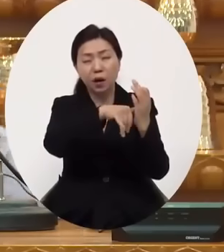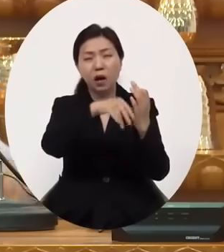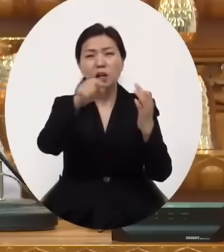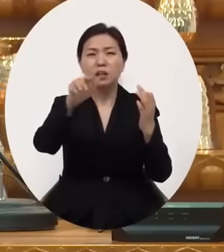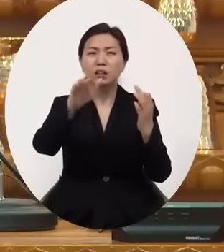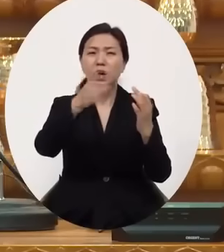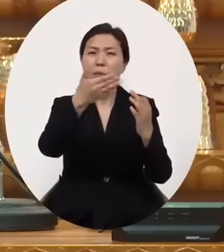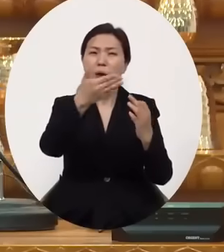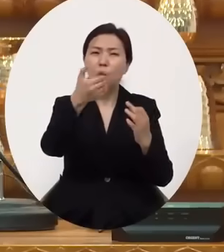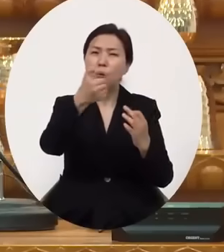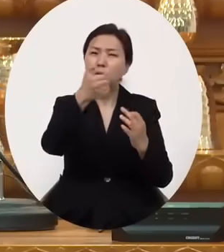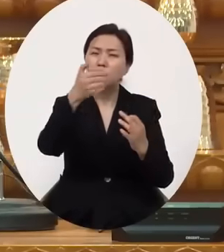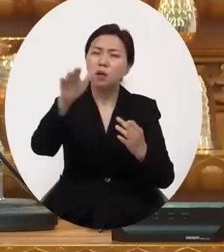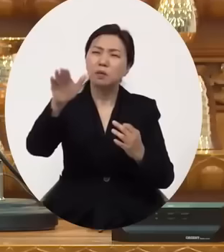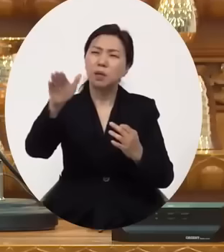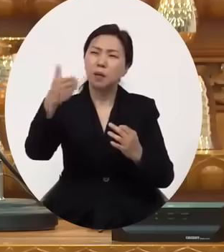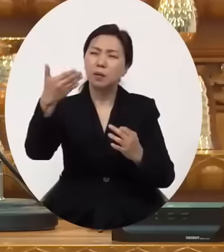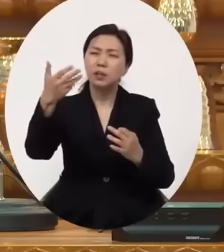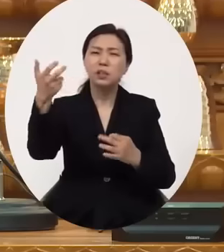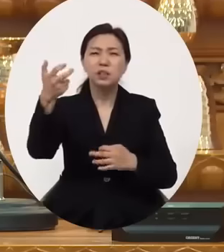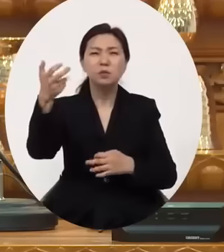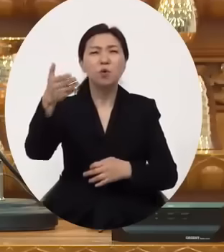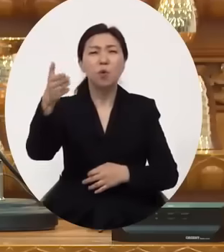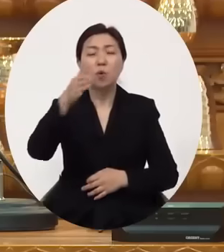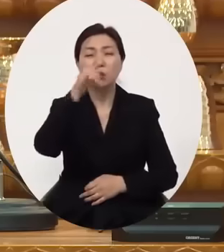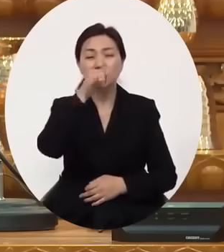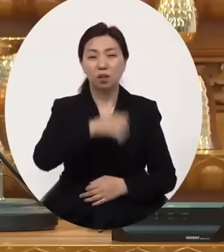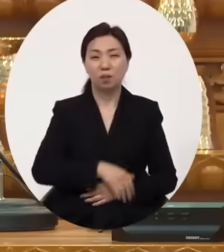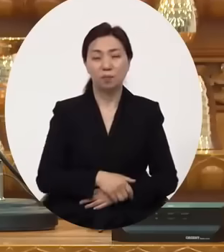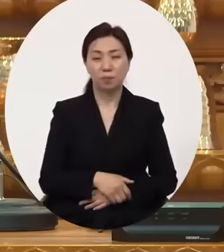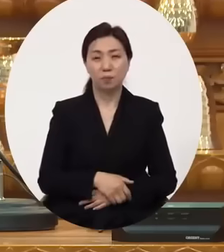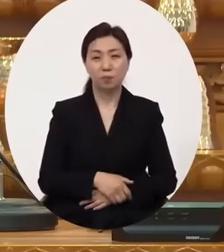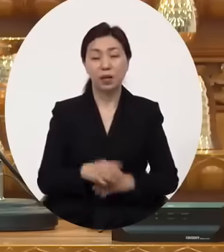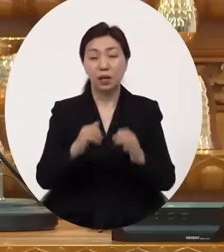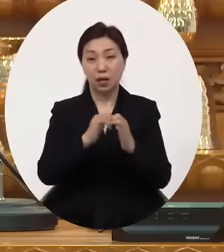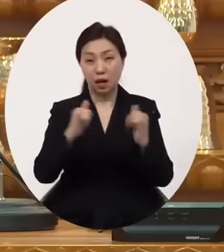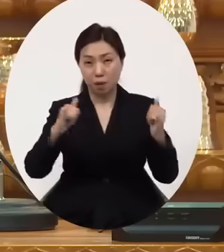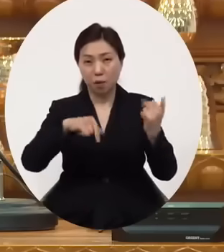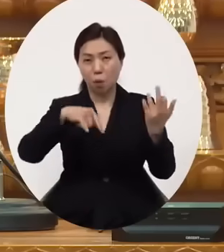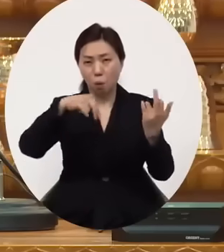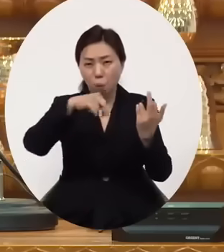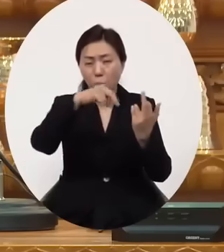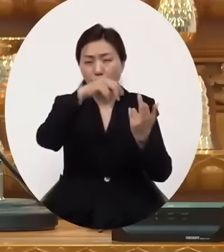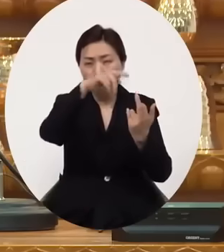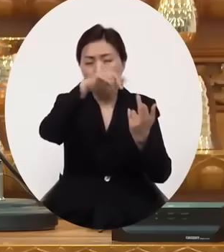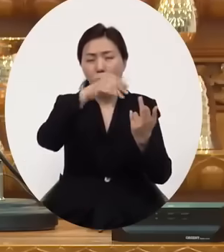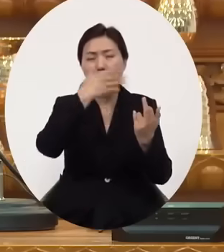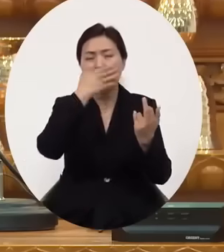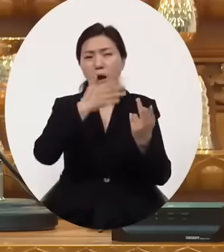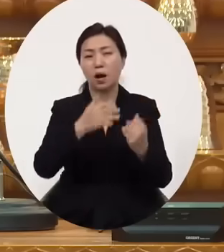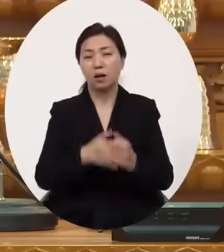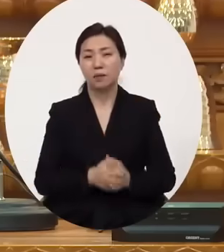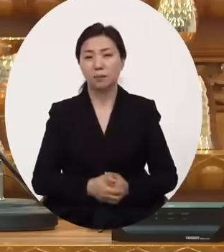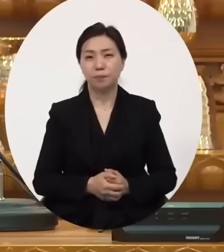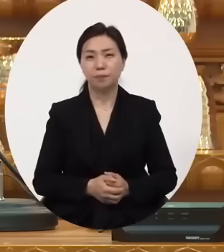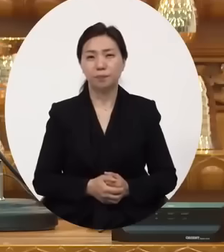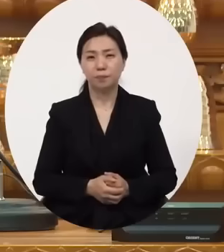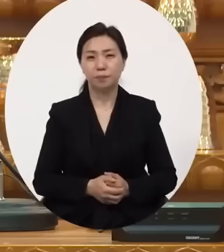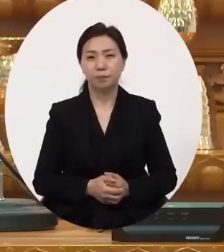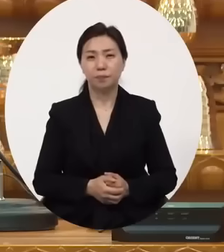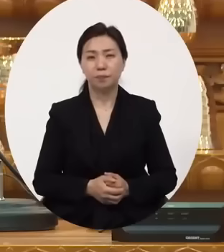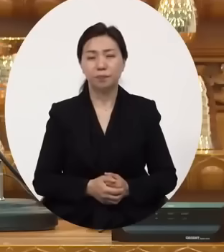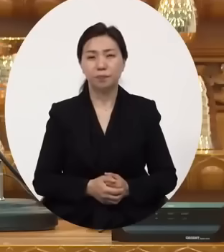밑에 해발이 거기 한 50이나 70이 된다. 이래 되니까 그래도 한 400m는 올라가는 되잖아요.